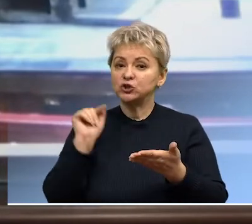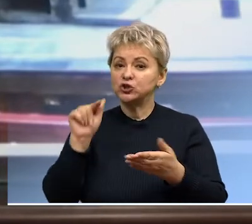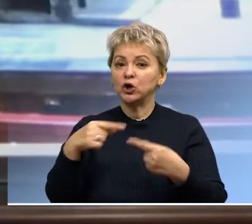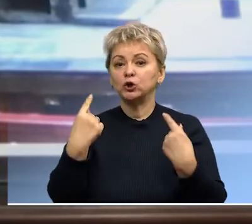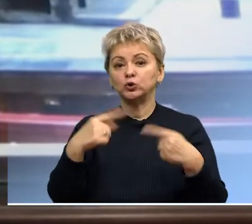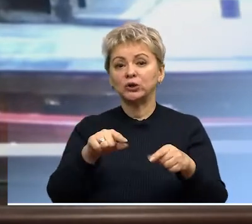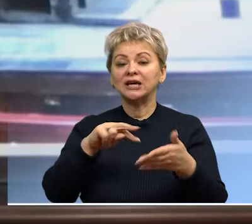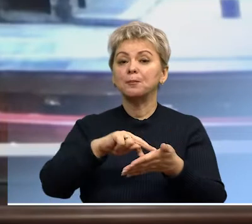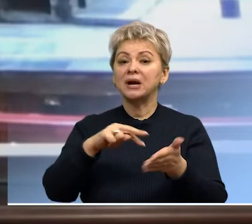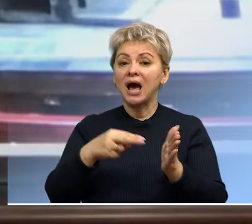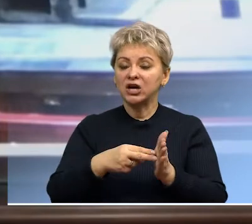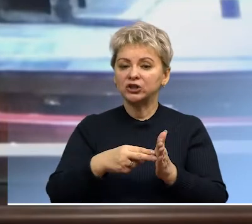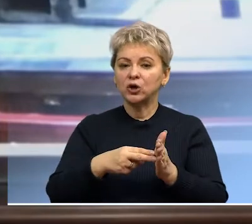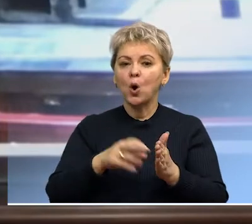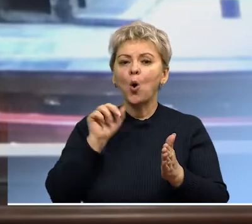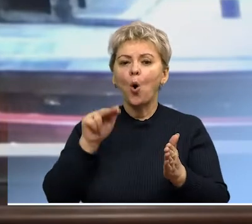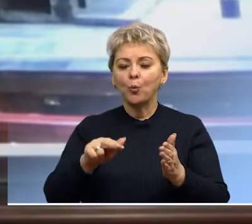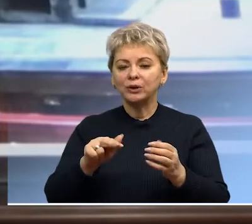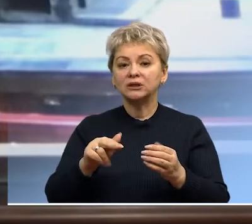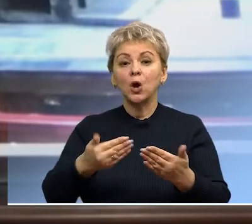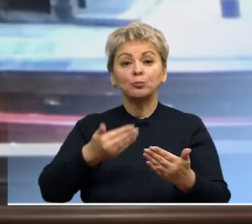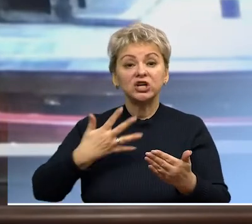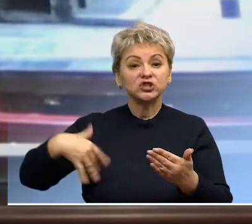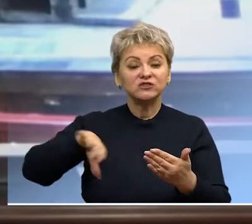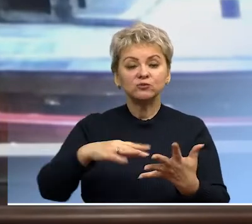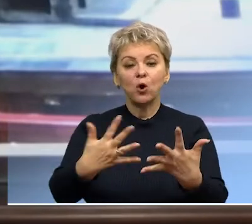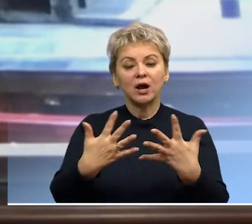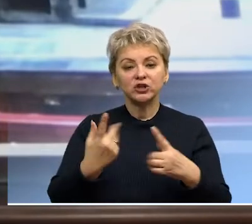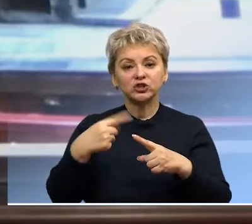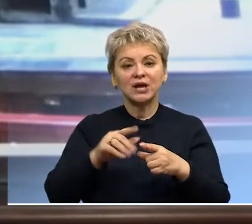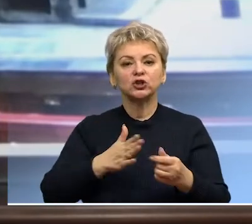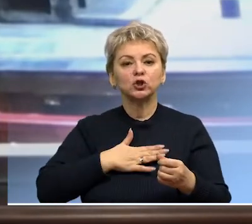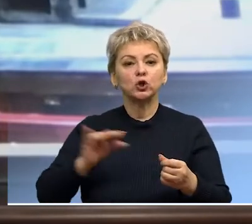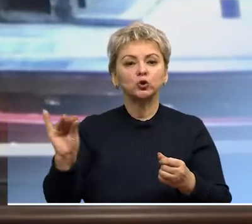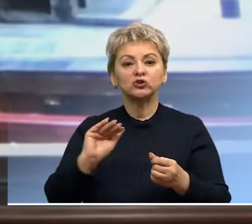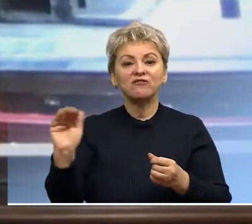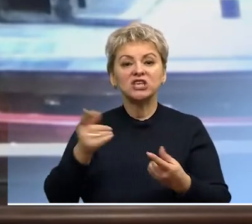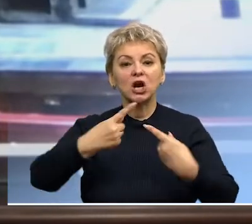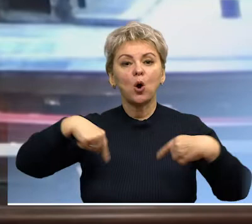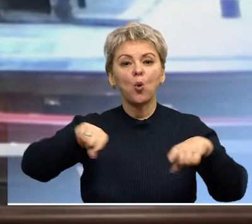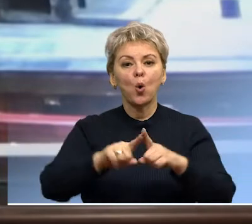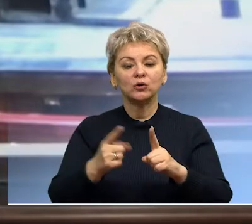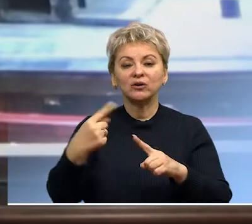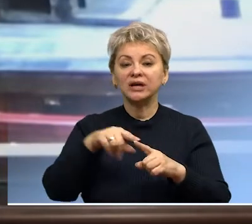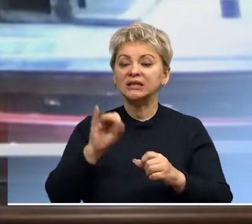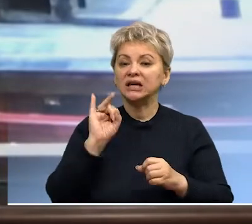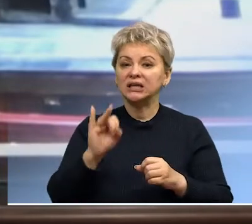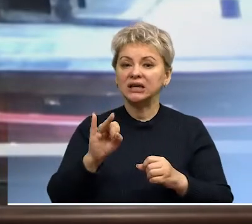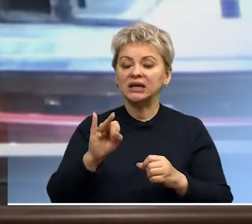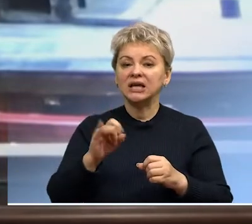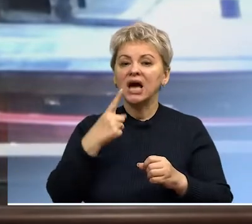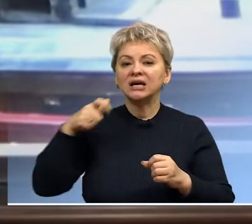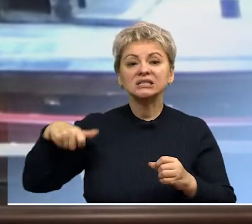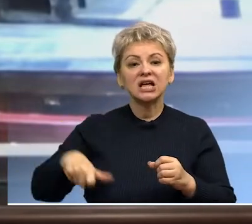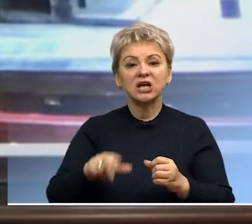обоснованием тех или других проектов, опыт. Ну, прежде всего, конечно, это наш Южный федеральный округ, это